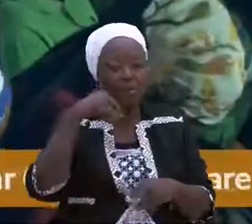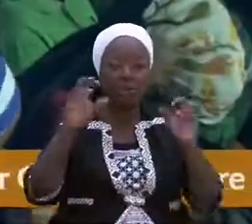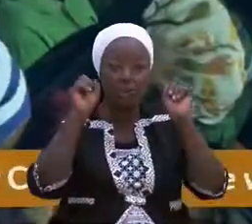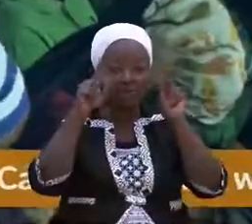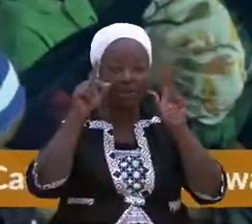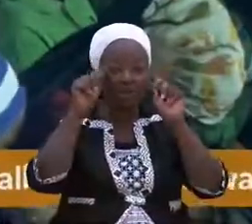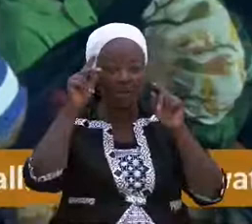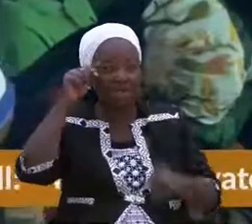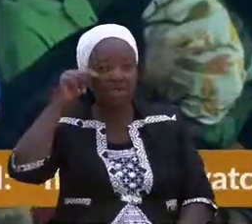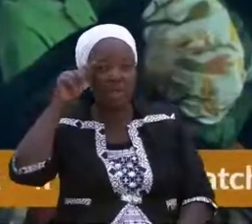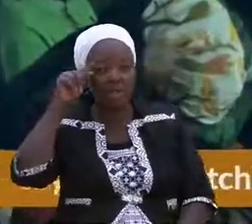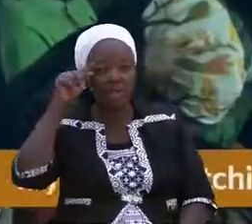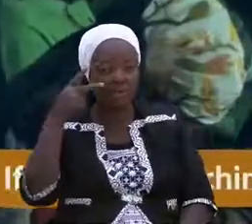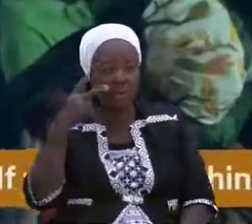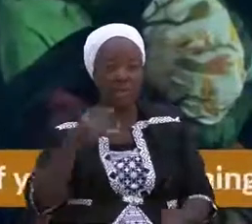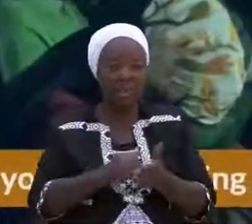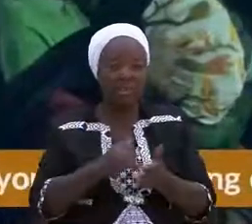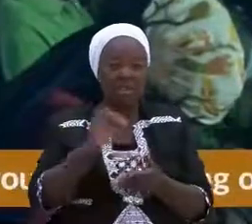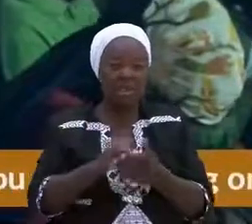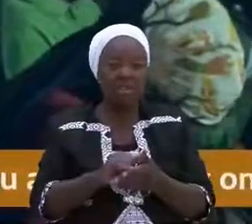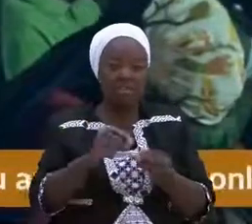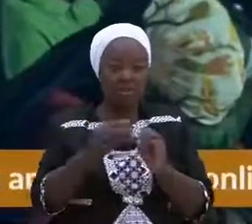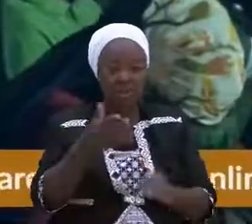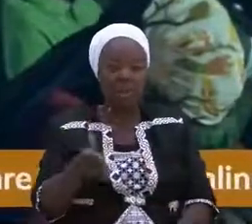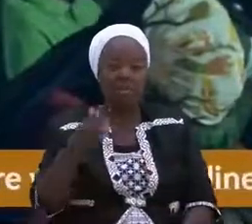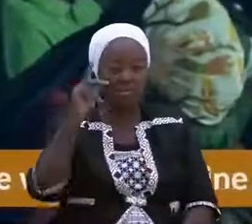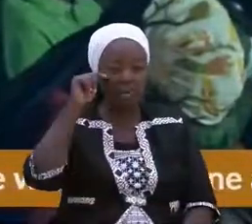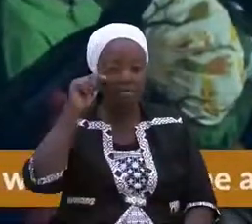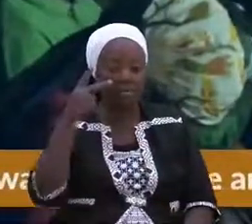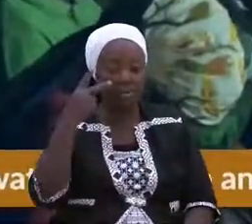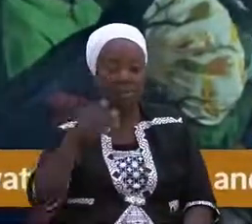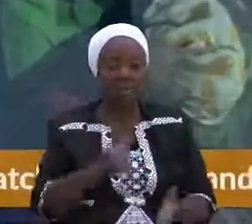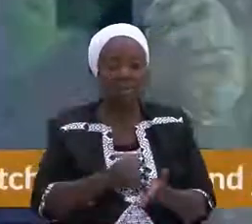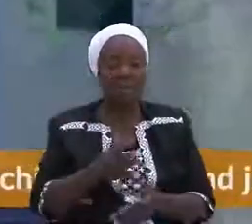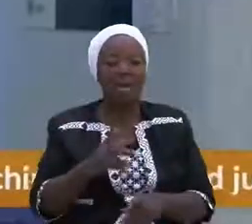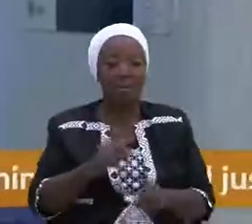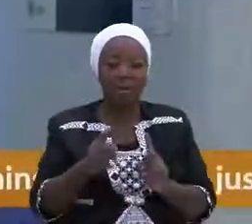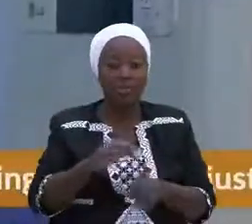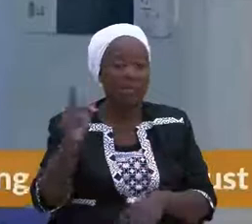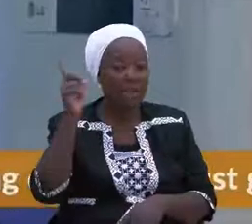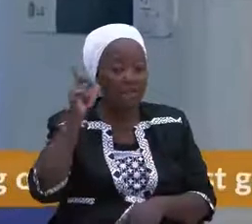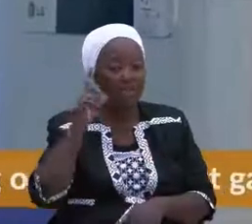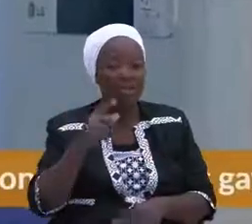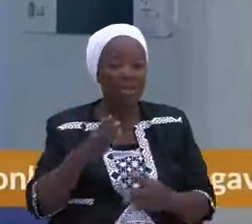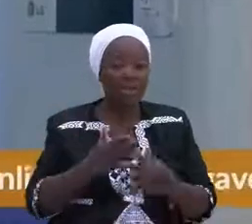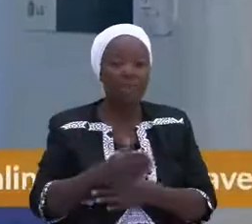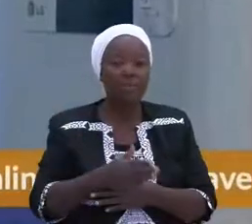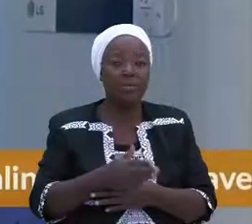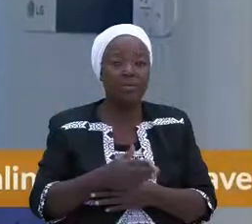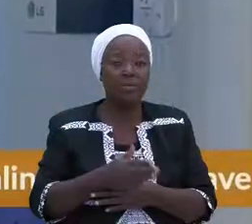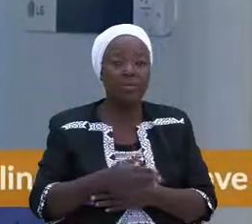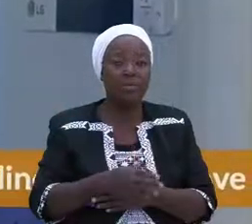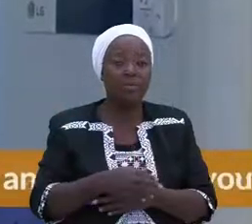plus 234, 91, 54, 44, 92, 63. Je reprends. Plus 239, 91,